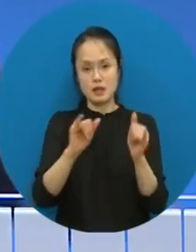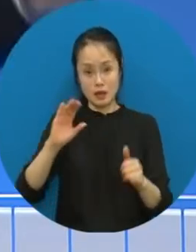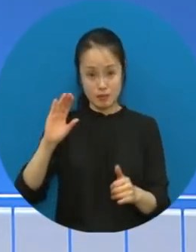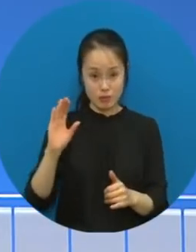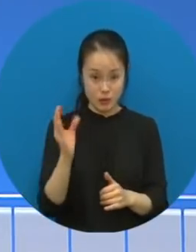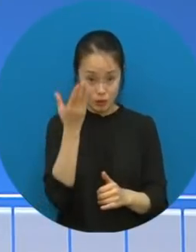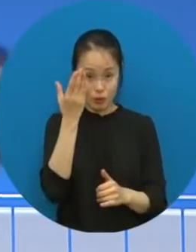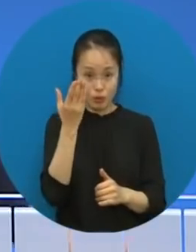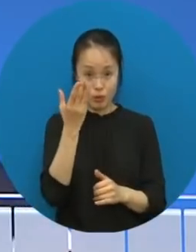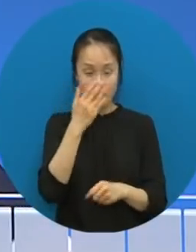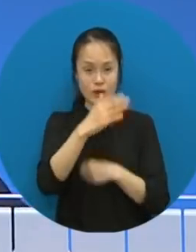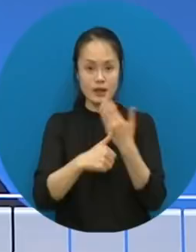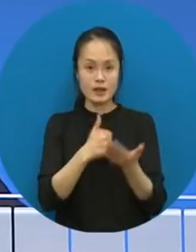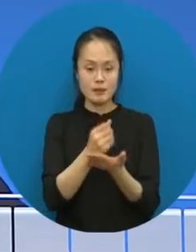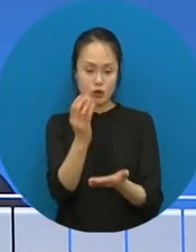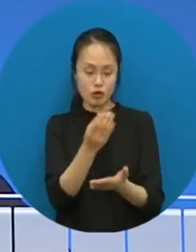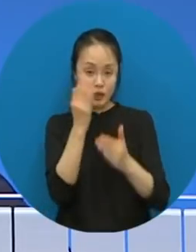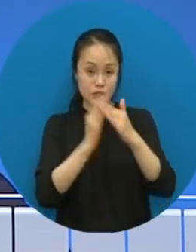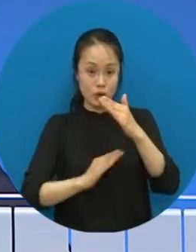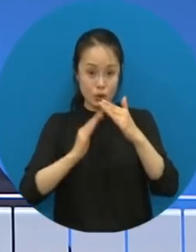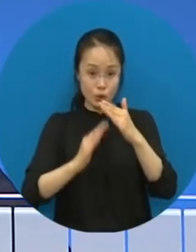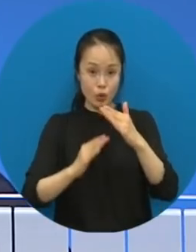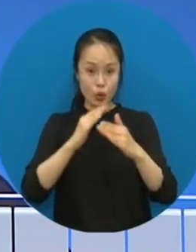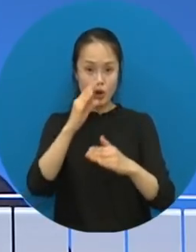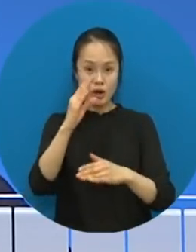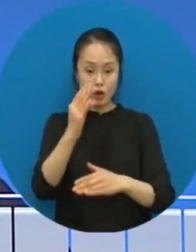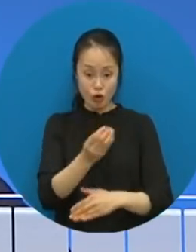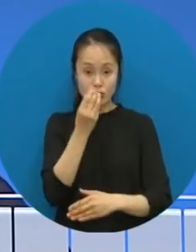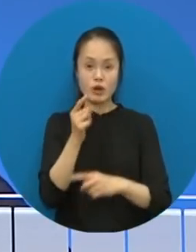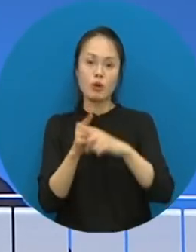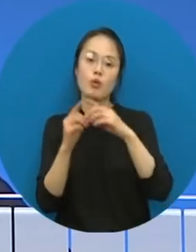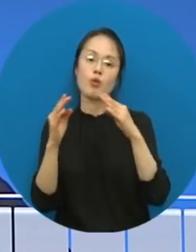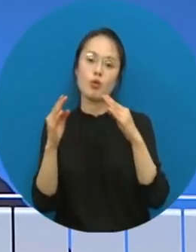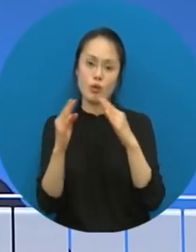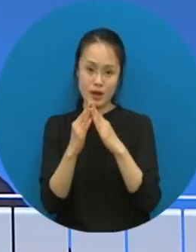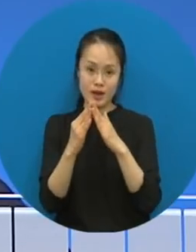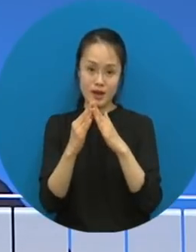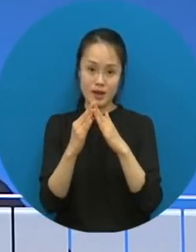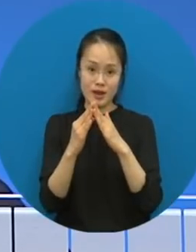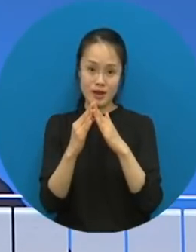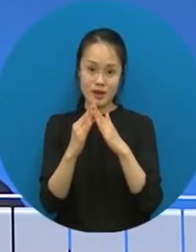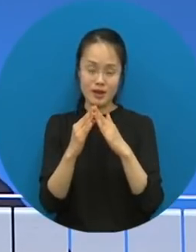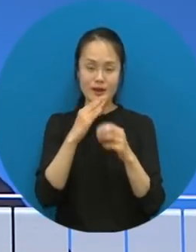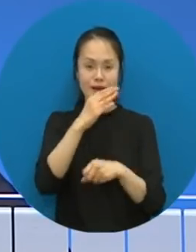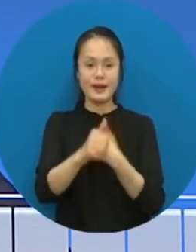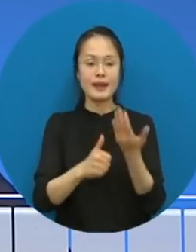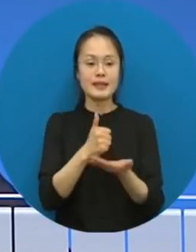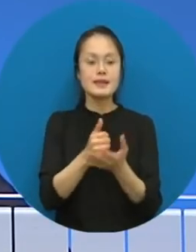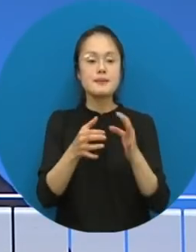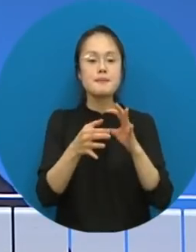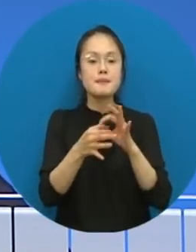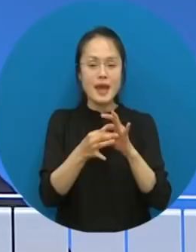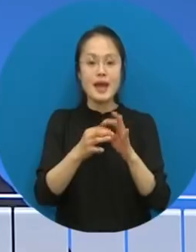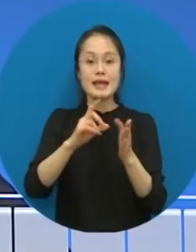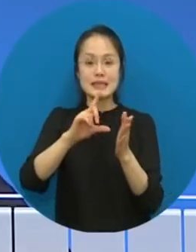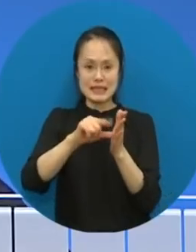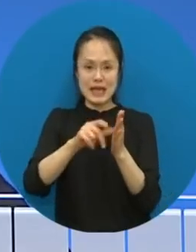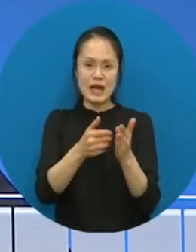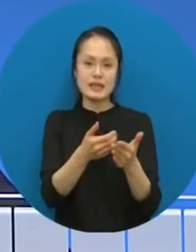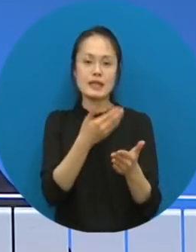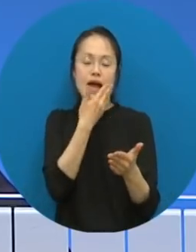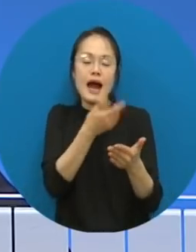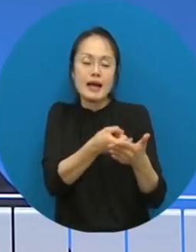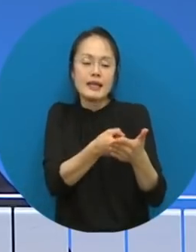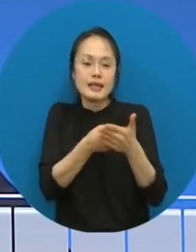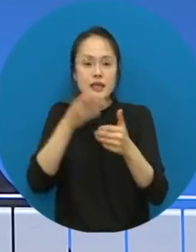교회들이, 하나님의 거룩한 성도들이 때가 악하니라 하나님의 사람아 시간을 아끼라, 하나님의 거룩한